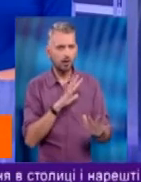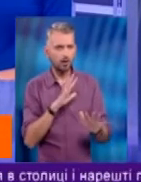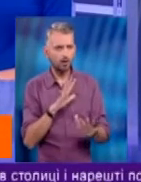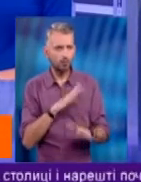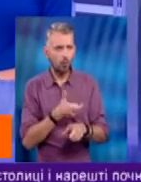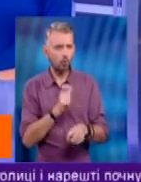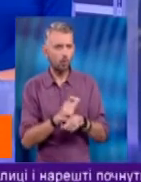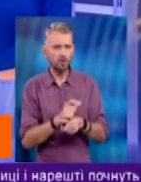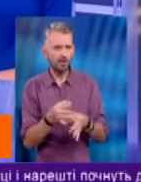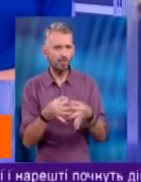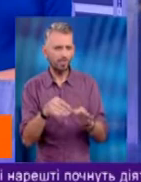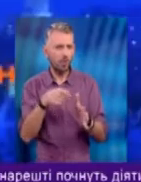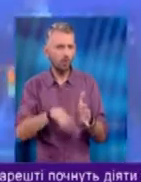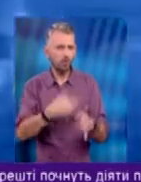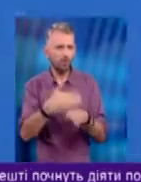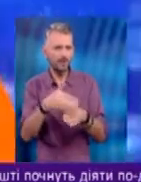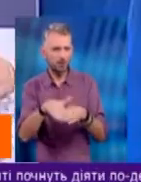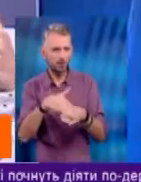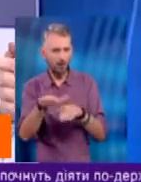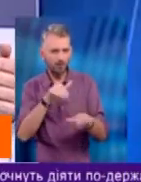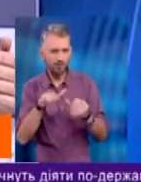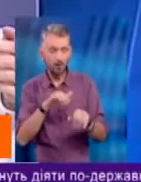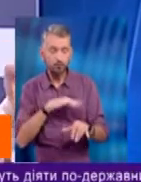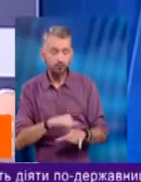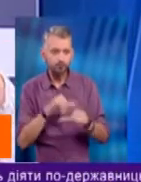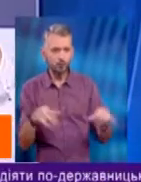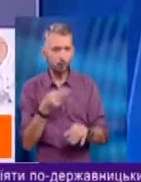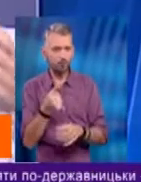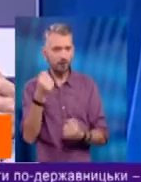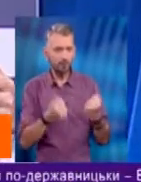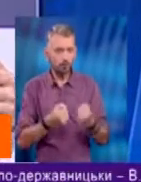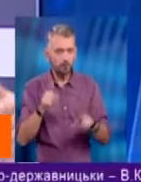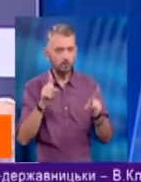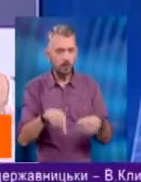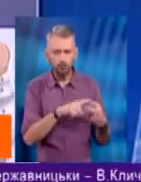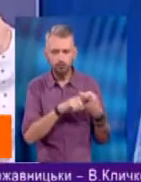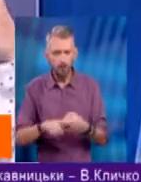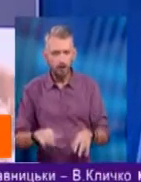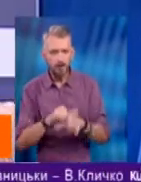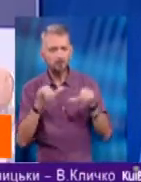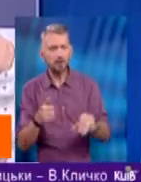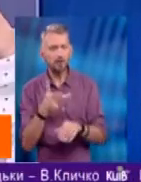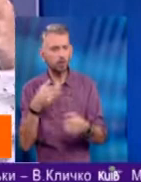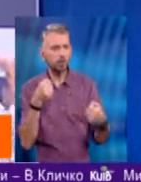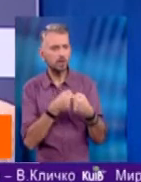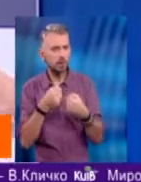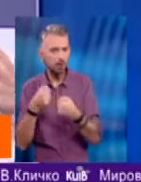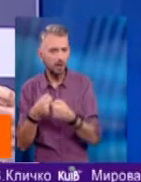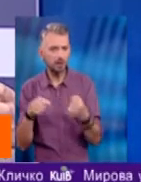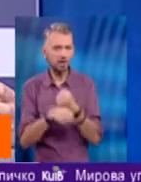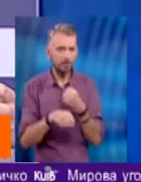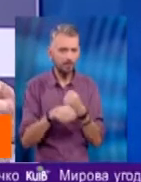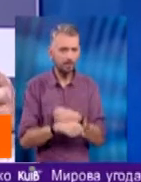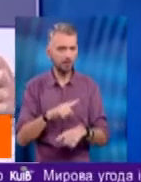доступним кредитування, також був сплеск купівлі автомобілів і також був сплеск в той же час кількості ДТП, травматизму